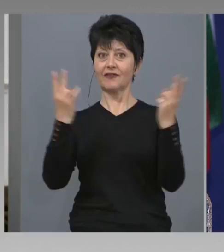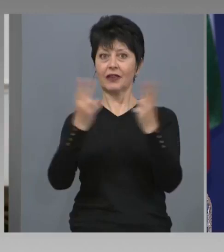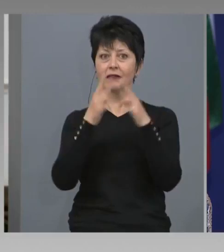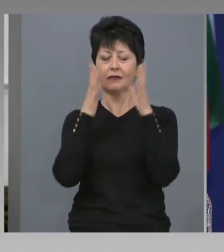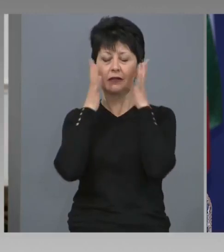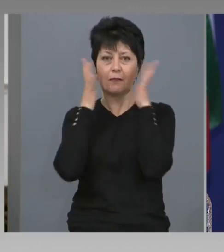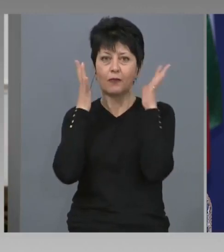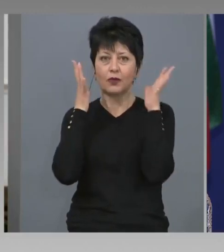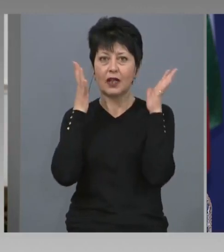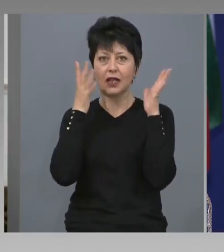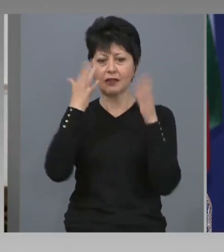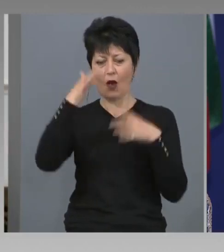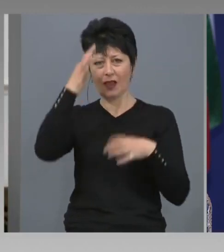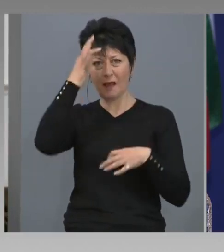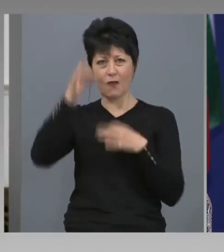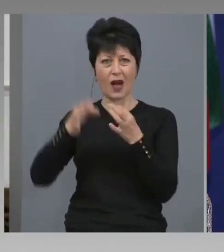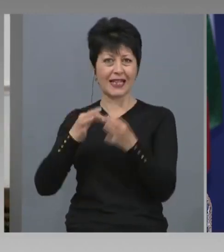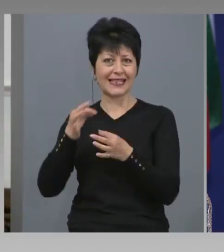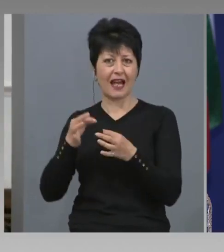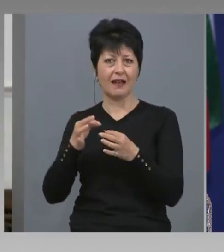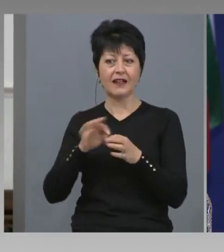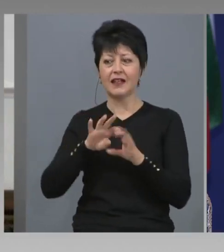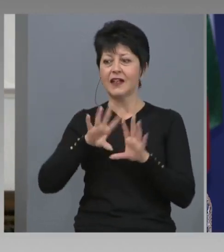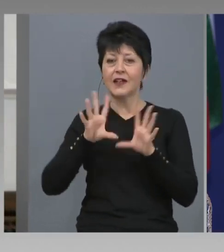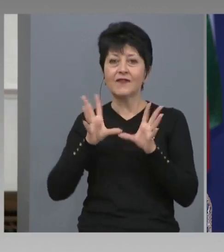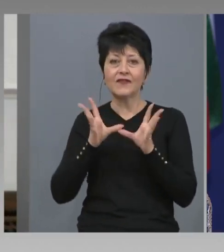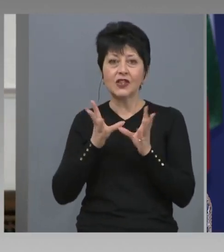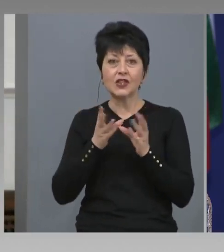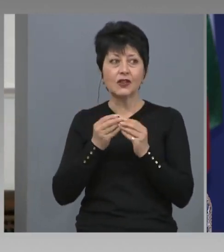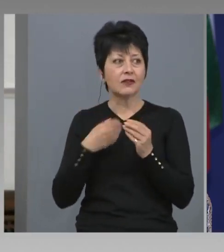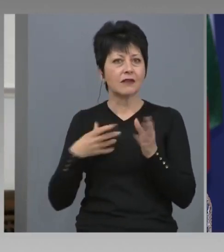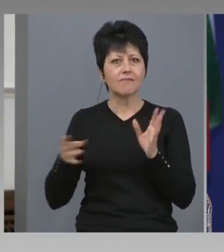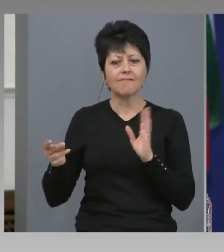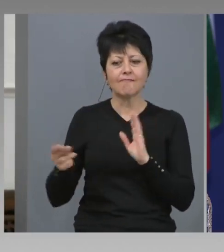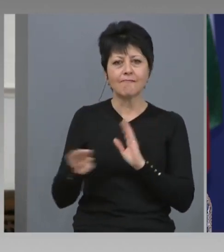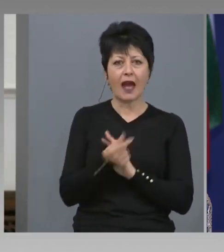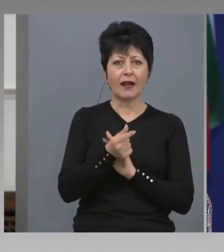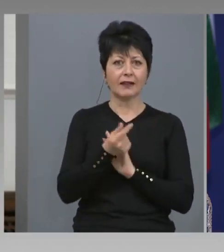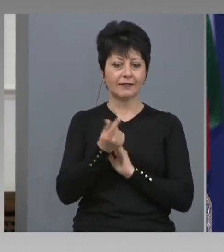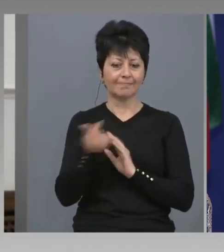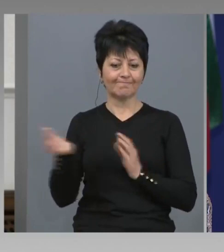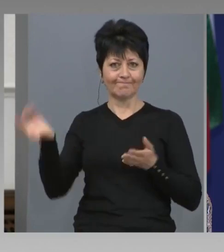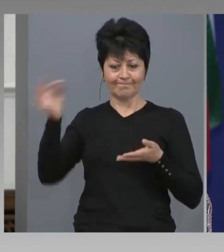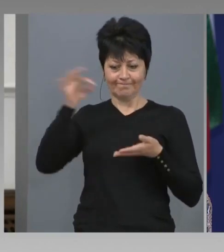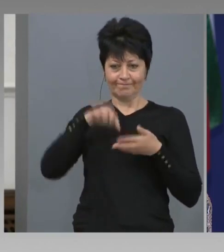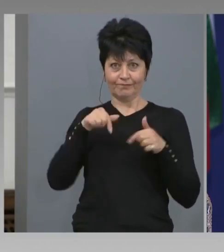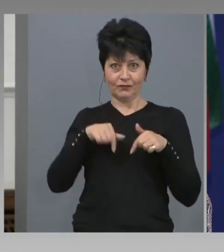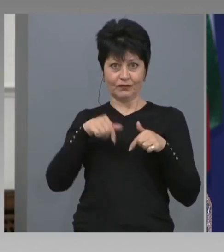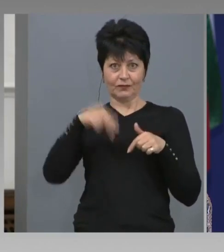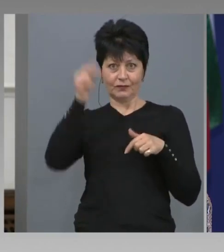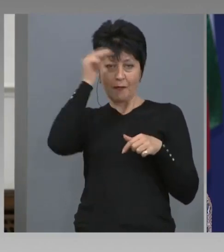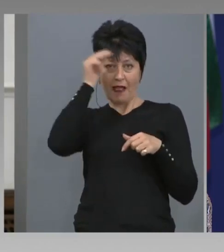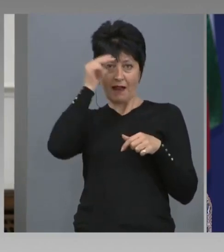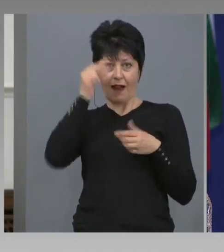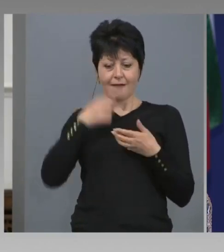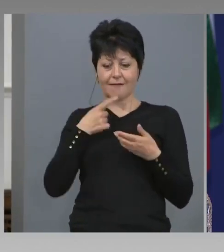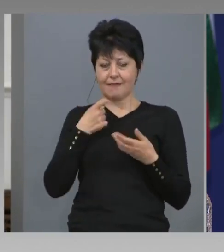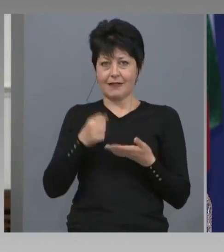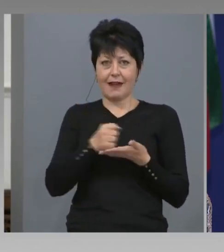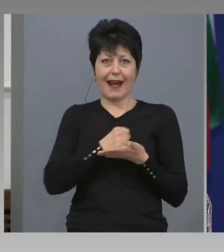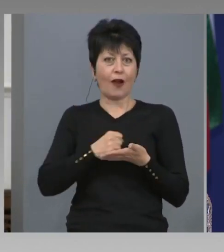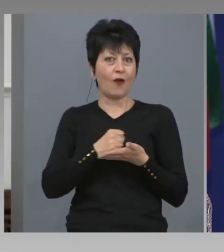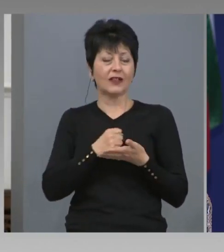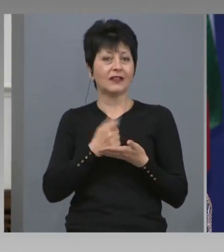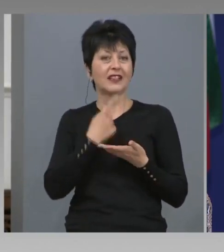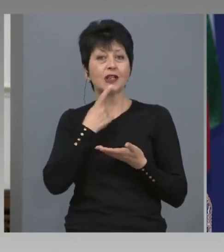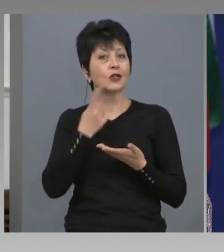болестта? Всички панически бягат да се приберат в България. Да се лекуват в България. Защото се оказа,